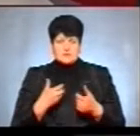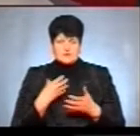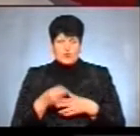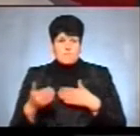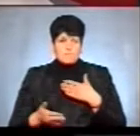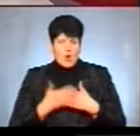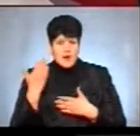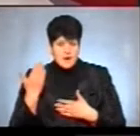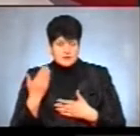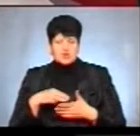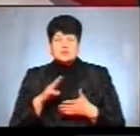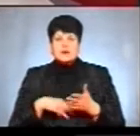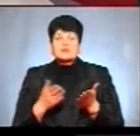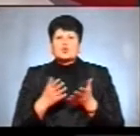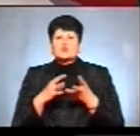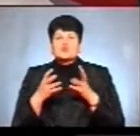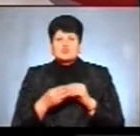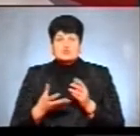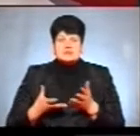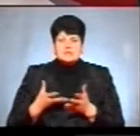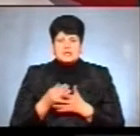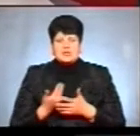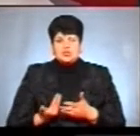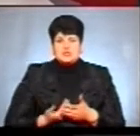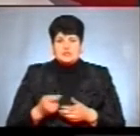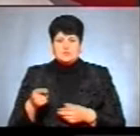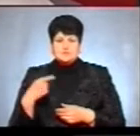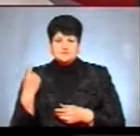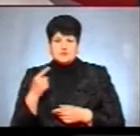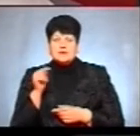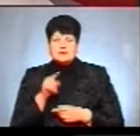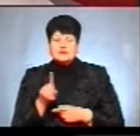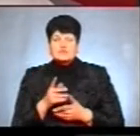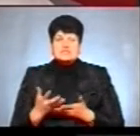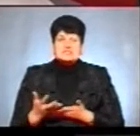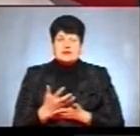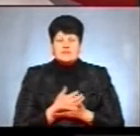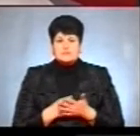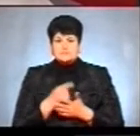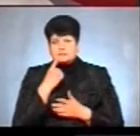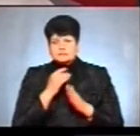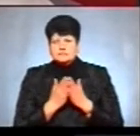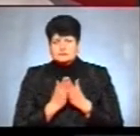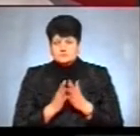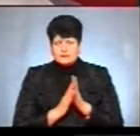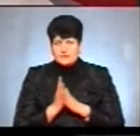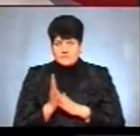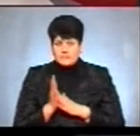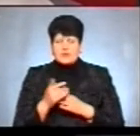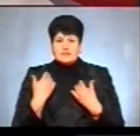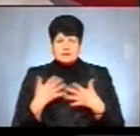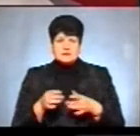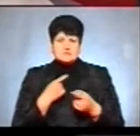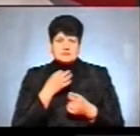покарання. Штрафів на яку суму сплатили жителі Тернопільщини за те, що вони зривають червонокнижні рослини? Ну, як я вам говорив, що